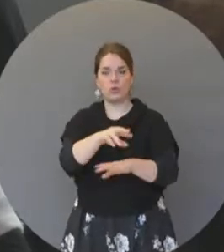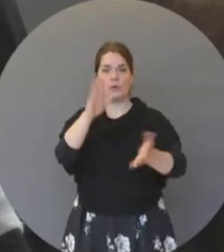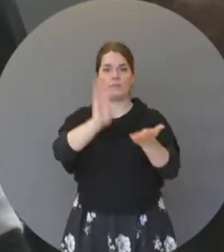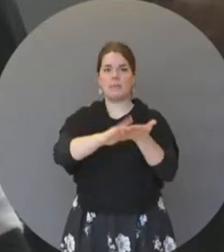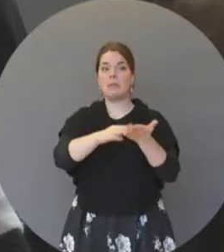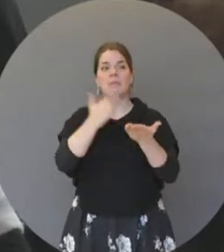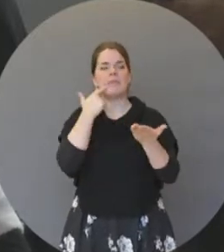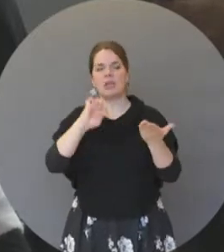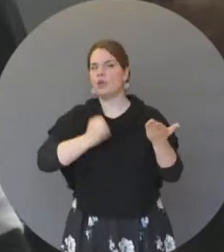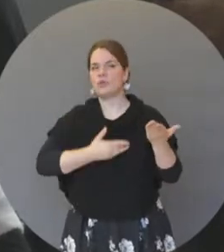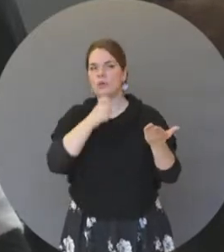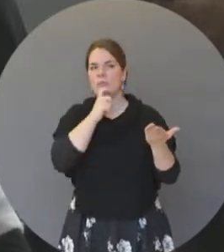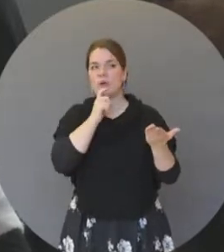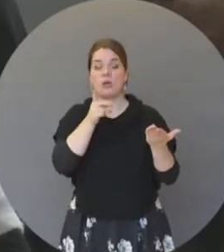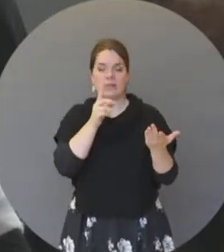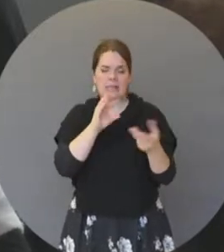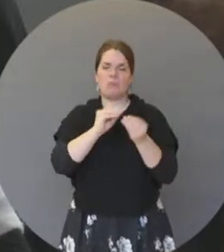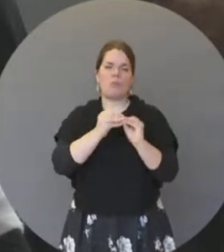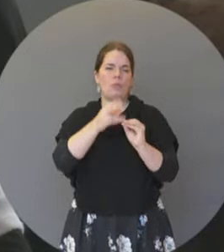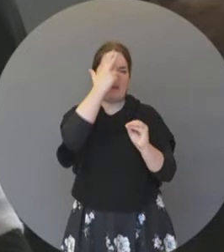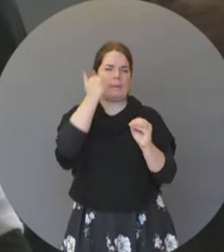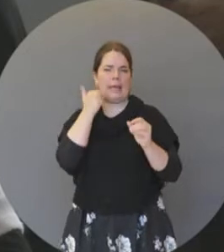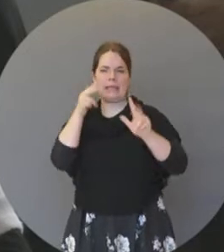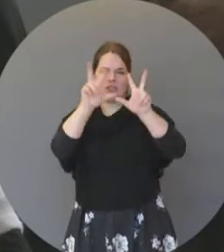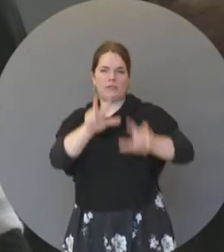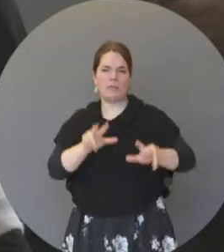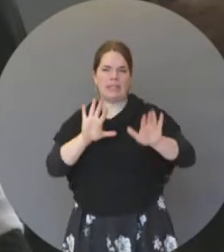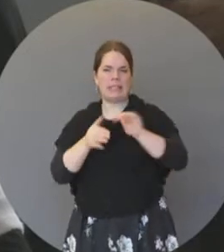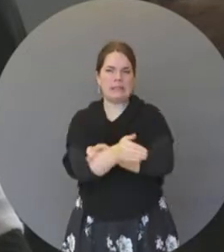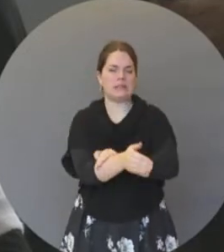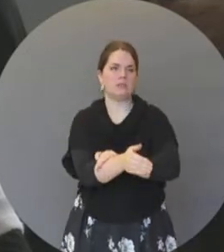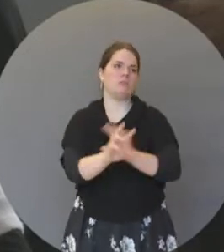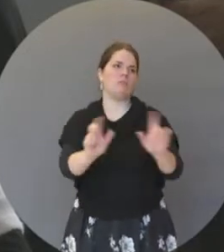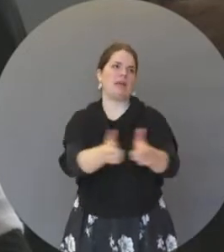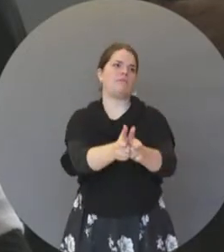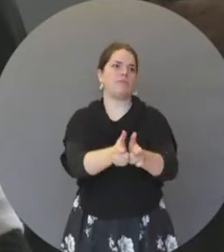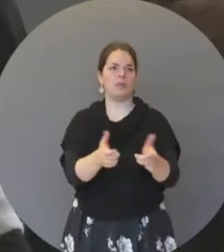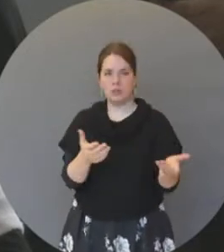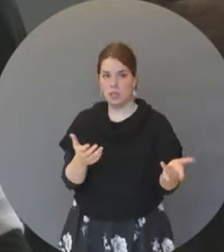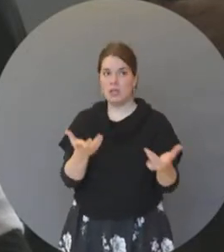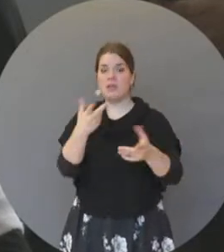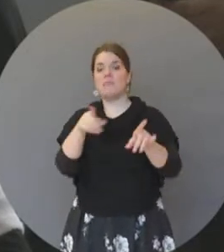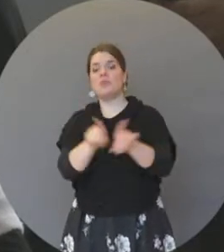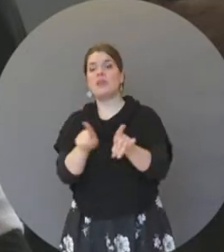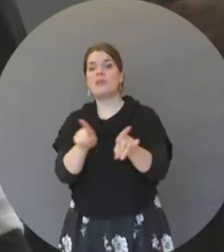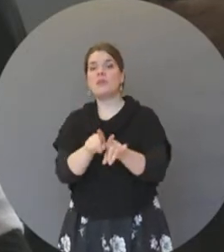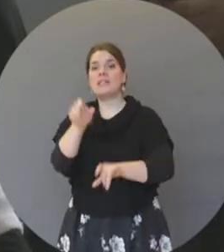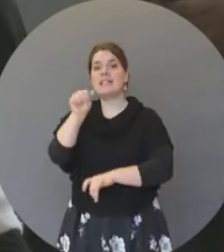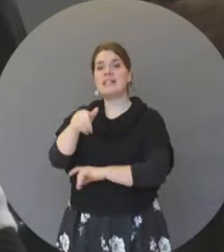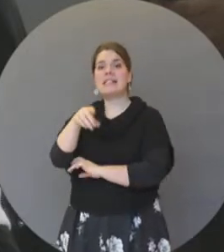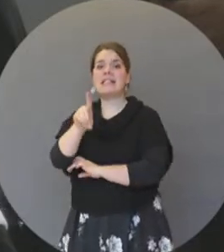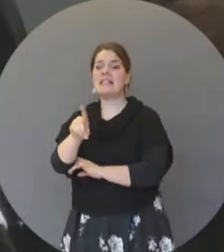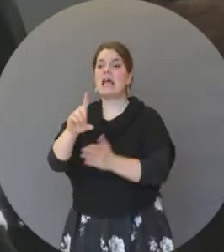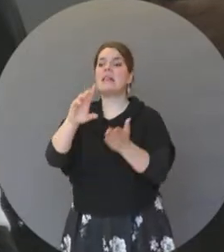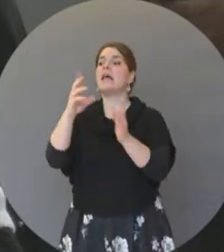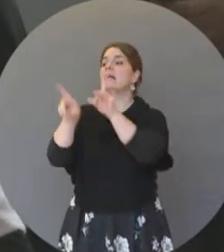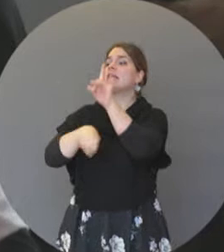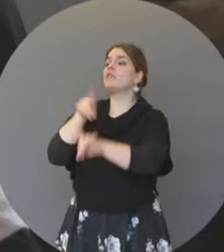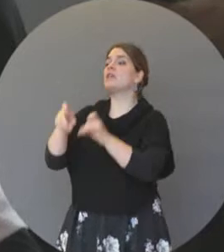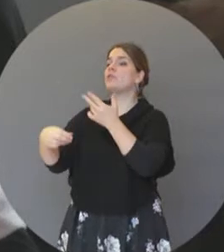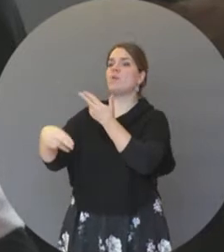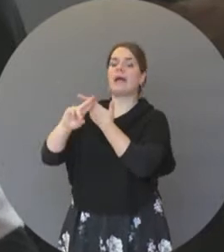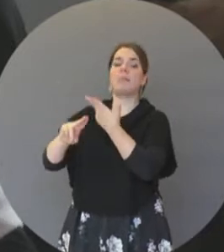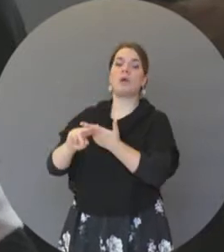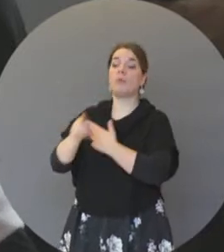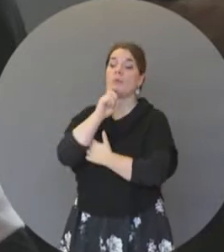département et en plus certains ça n'ont pas répondu aux questionnaire et ne peuvent pas recevoir cette prime donc à eux de